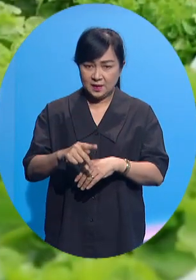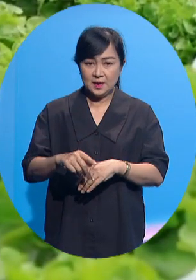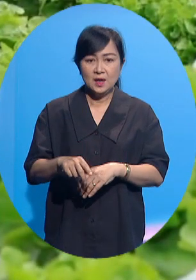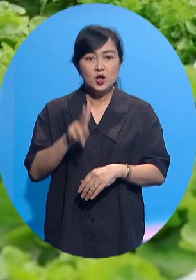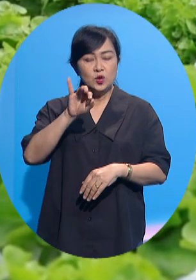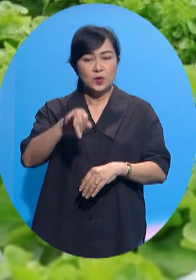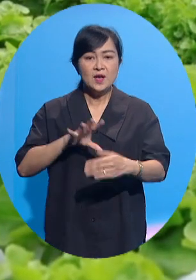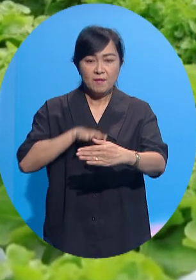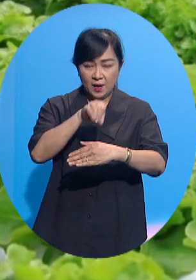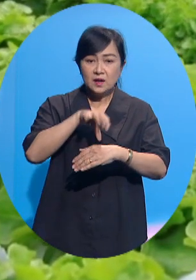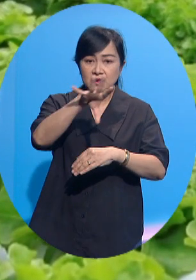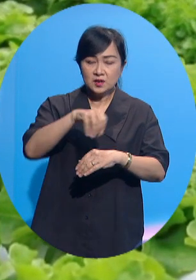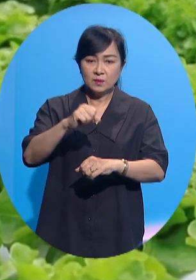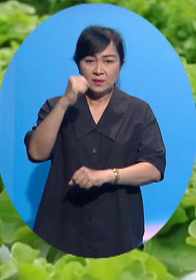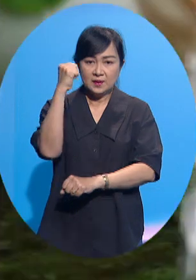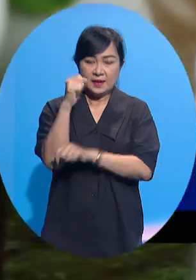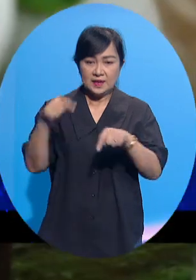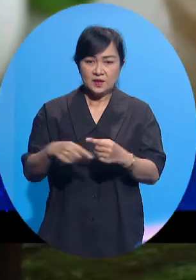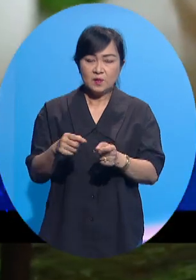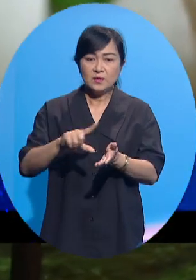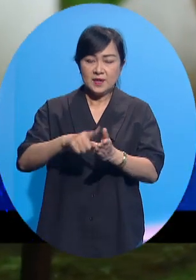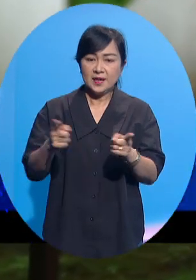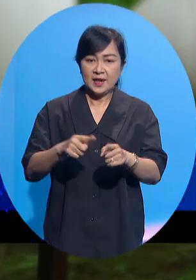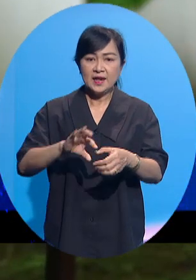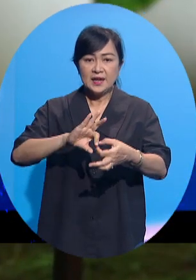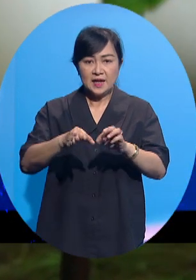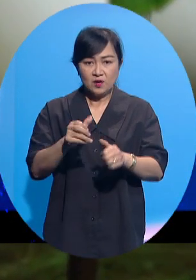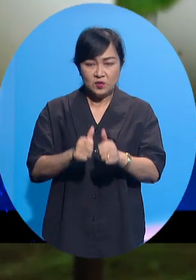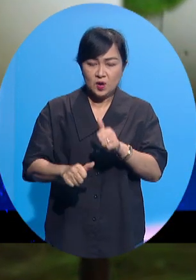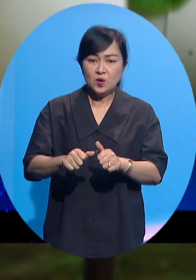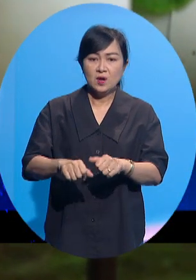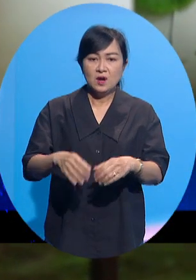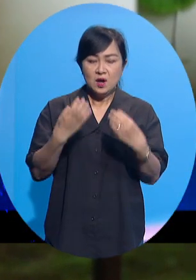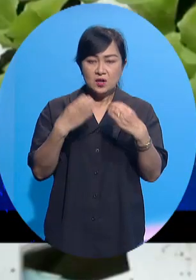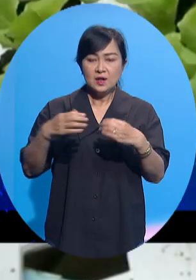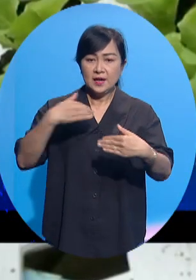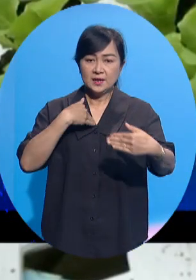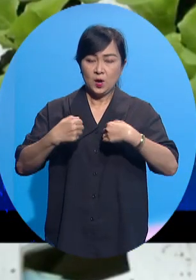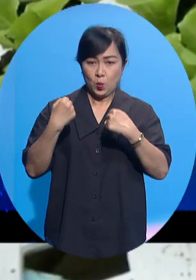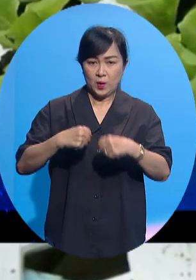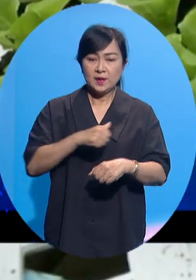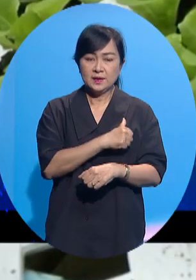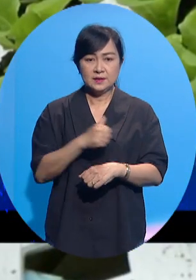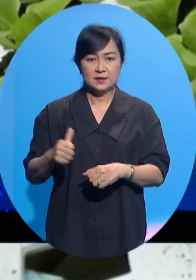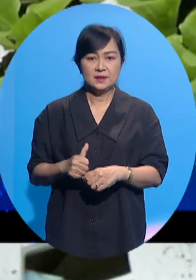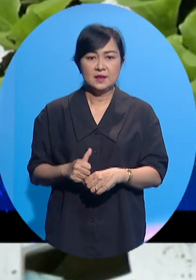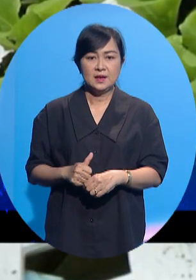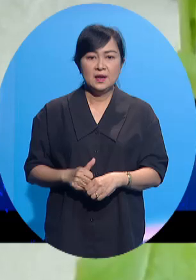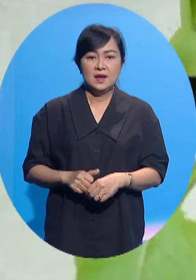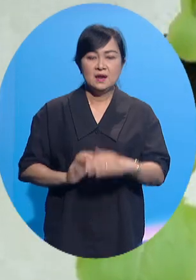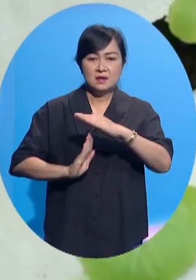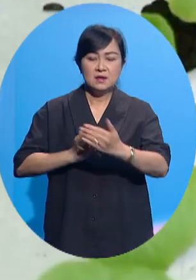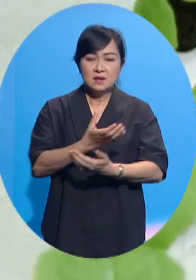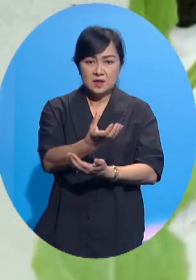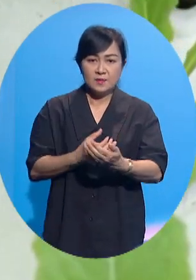phân DB chủ yếu sử dụng trong cây trồng ngắn ngày đặc biệt là rau xanh Nếu tồn như kim loại nặng sẽ ảnh hưởng đến sức khỏe của người tiêu dùng do đó bên cạnh việc tạm